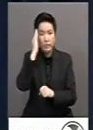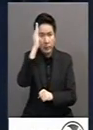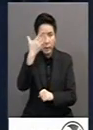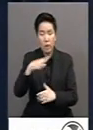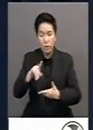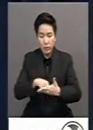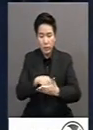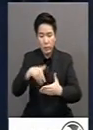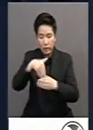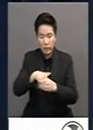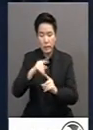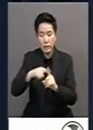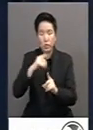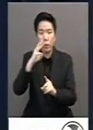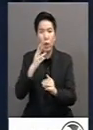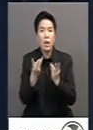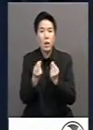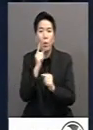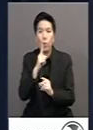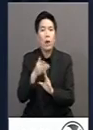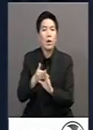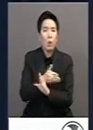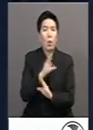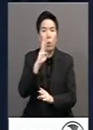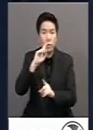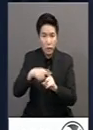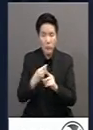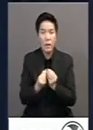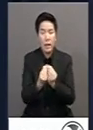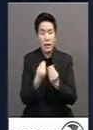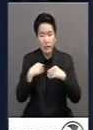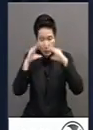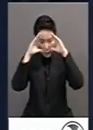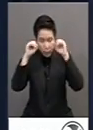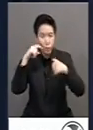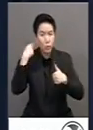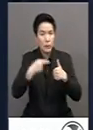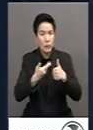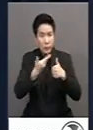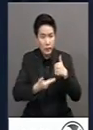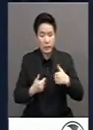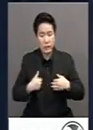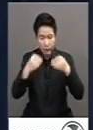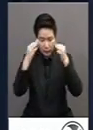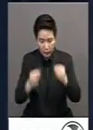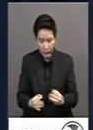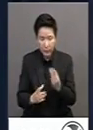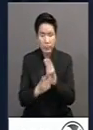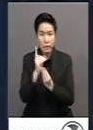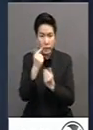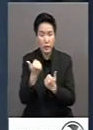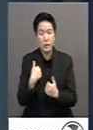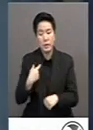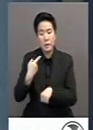จับเลือกตั้งในเดือนมิถุนายนเร็วกว่ากำหนด 6เดือนโดยจะให้เวลาประธานาธิบดีปตัดสินใจ 1สัปดาหซึ่ง